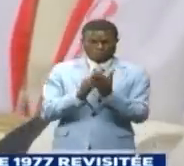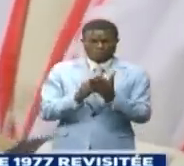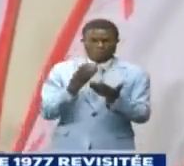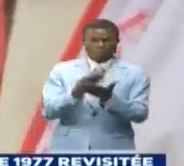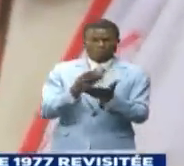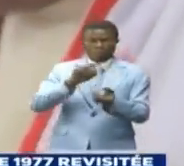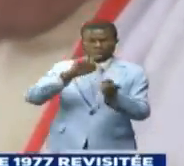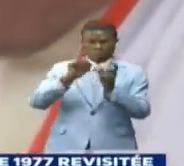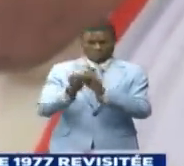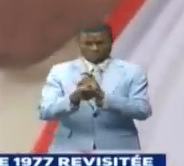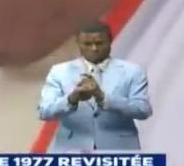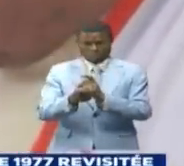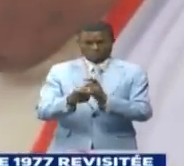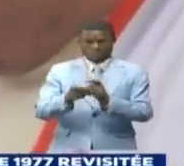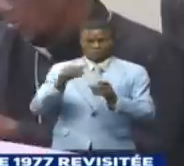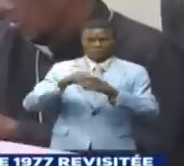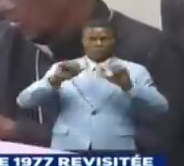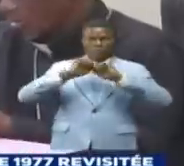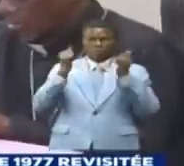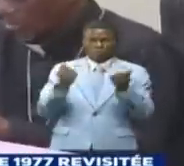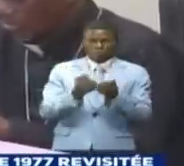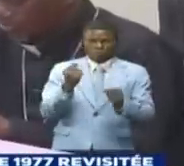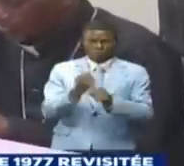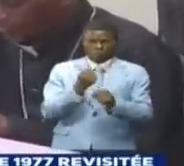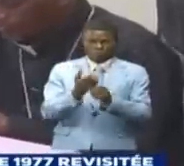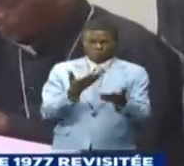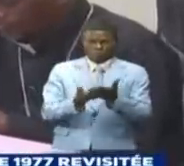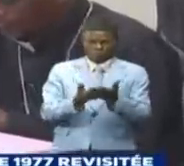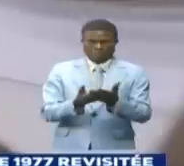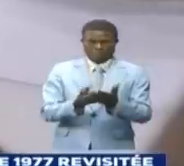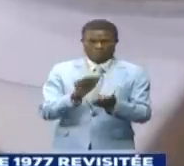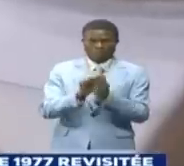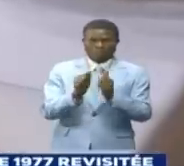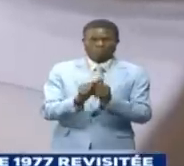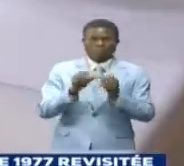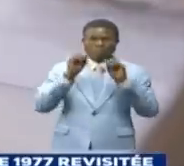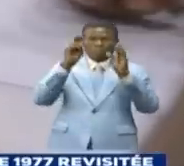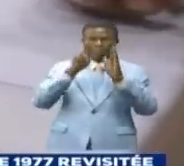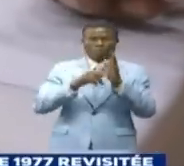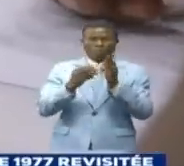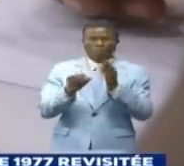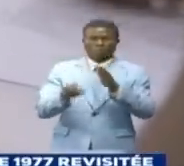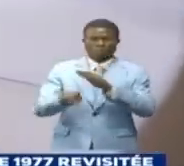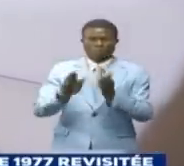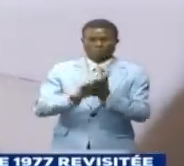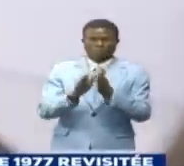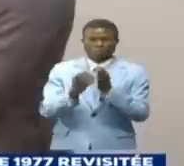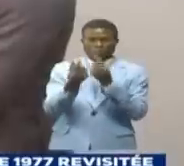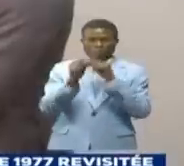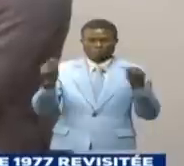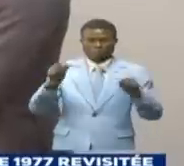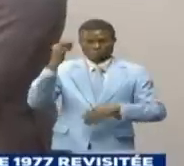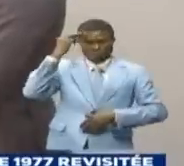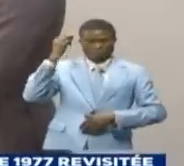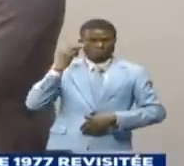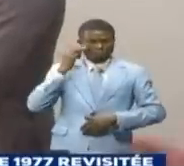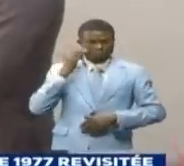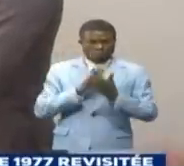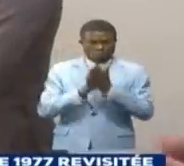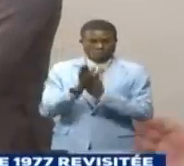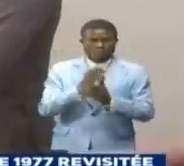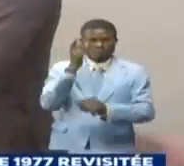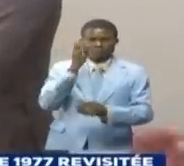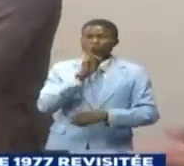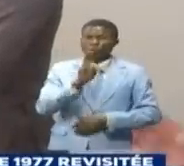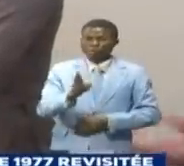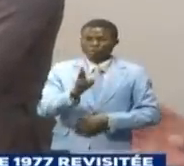réformes enclenchées dans son sous-secteur, notamment celles liées à la gratuité de l'enseignement primaire. À en croire le ministre, cette réalité était